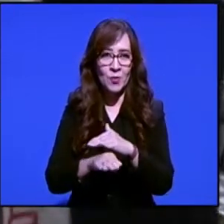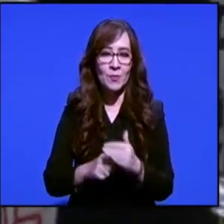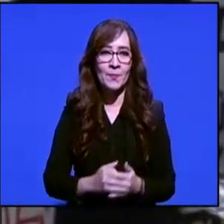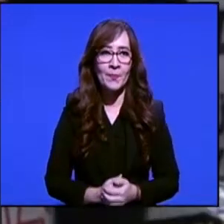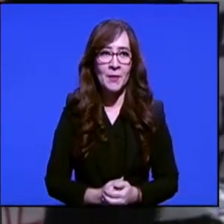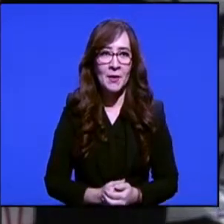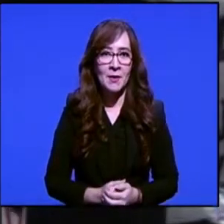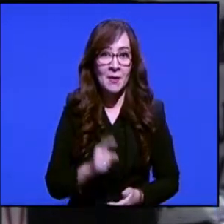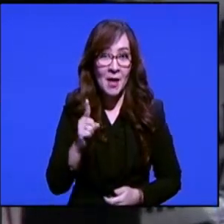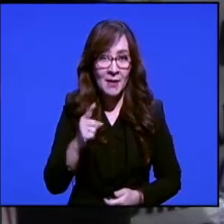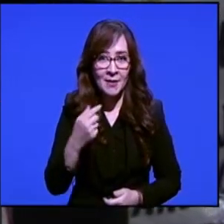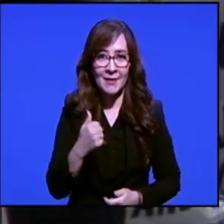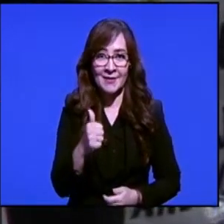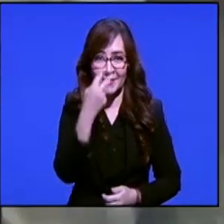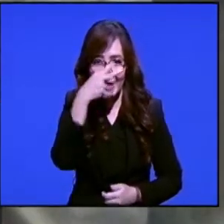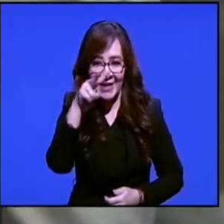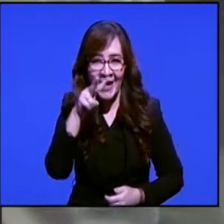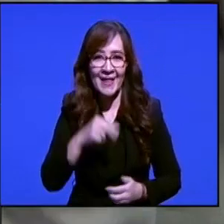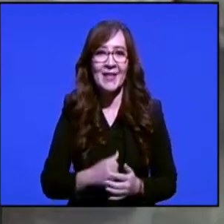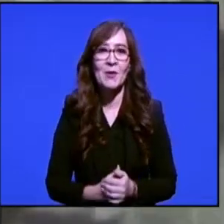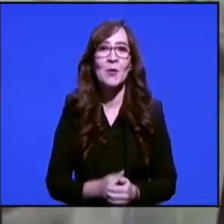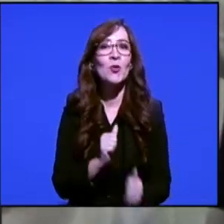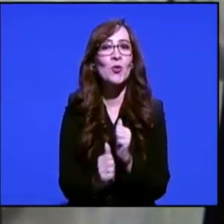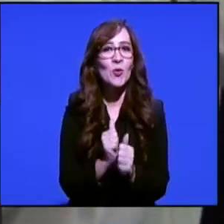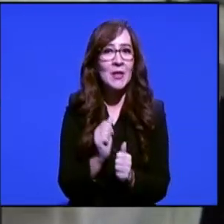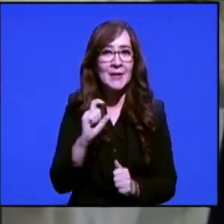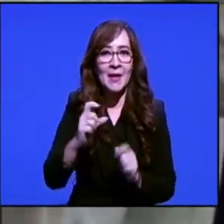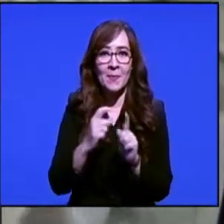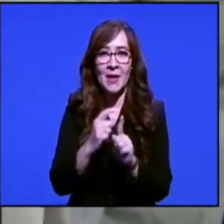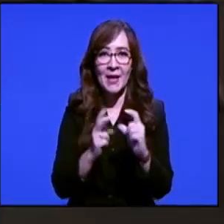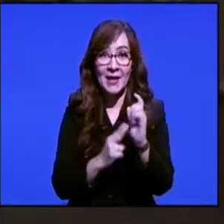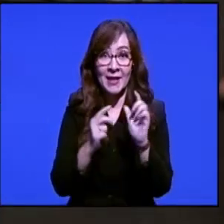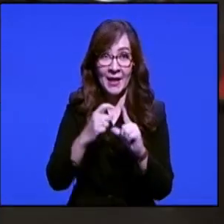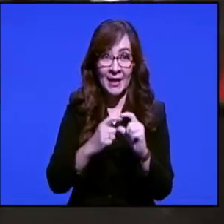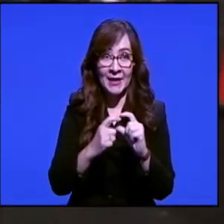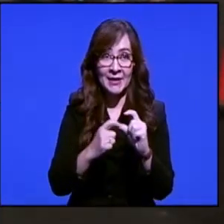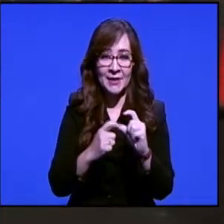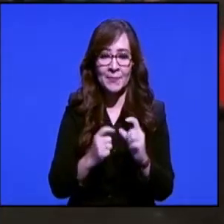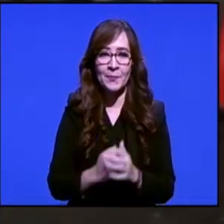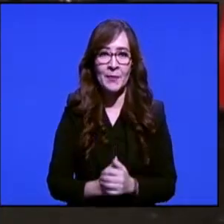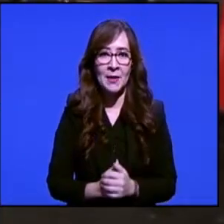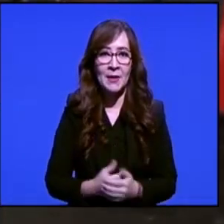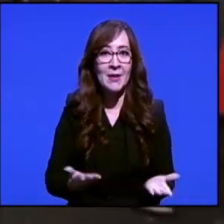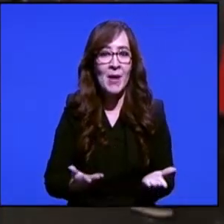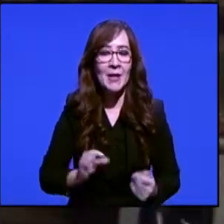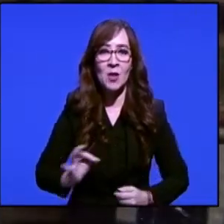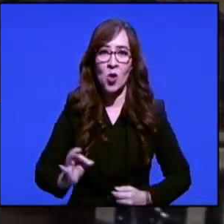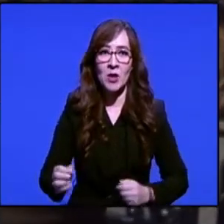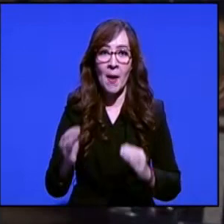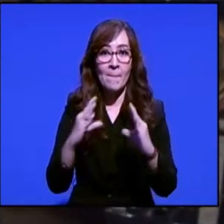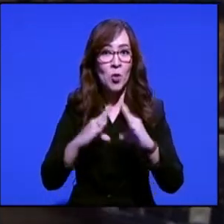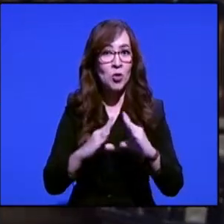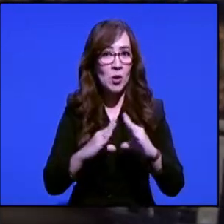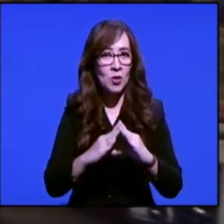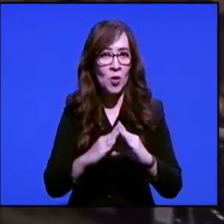Ada yang menarik pada ujian calon pegawai negeri sipil yang dilakukan di gedung Geraha Mojokerto Service City, Kota Mojokerto ini. Sebelum masuk ke ruang